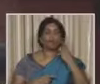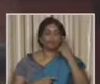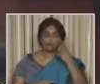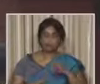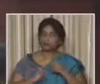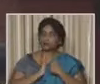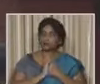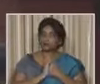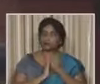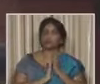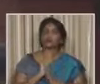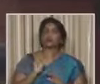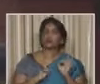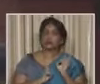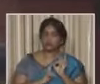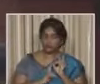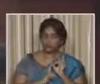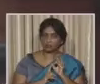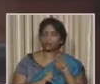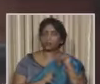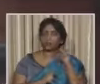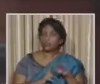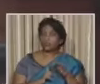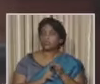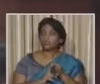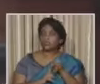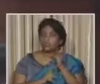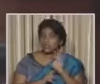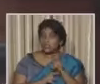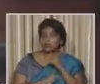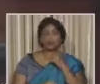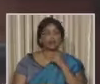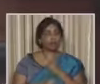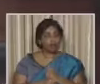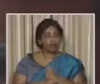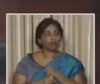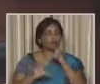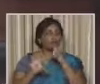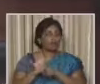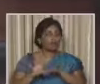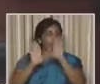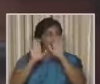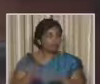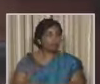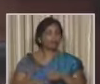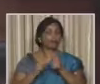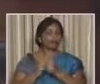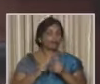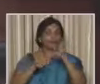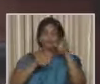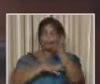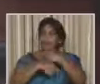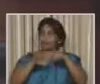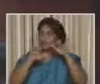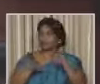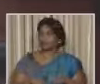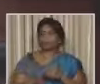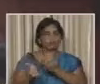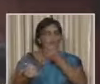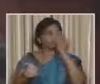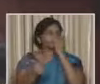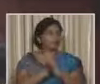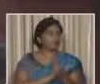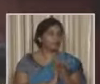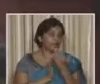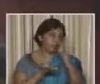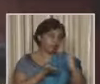கௌரவ பாராளுமன்ற உறுப்பினரே, இந்த ஜனாதிபதியை, இந்த அரசாங்கத்தை, இந்த உத்தியோகத்தர்களை இந்த கதிரையில் வைத்துக் கொண்டு நீதியை